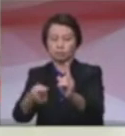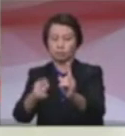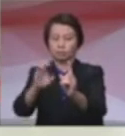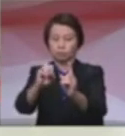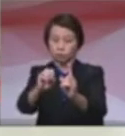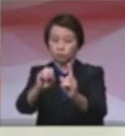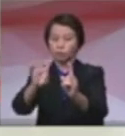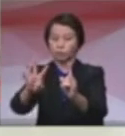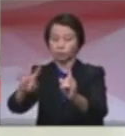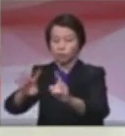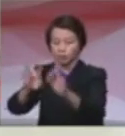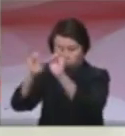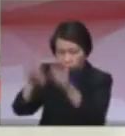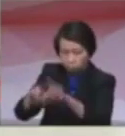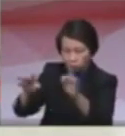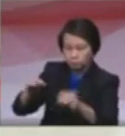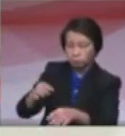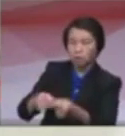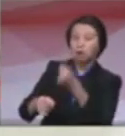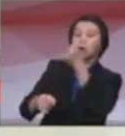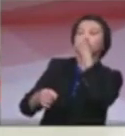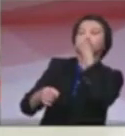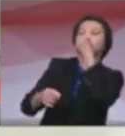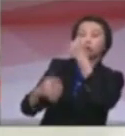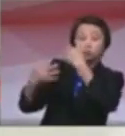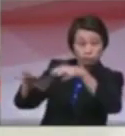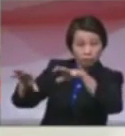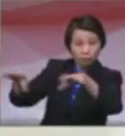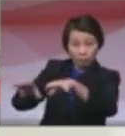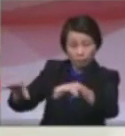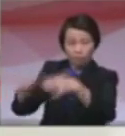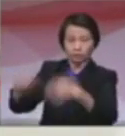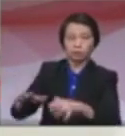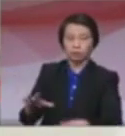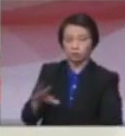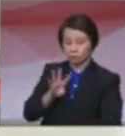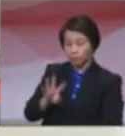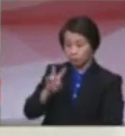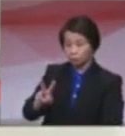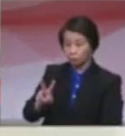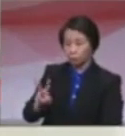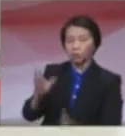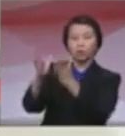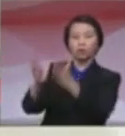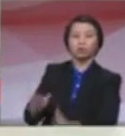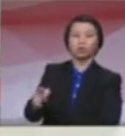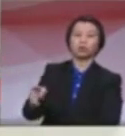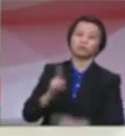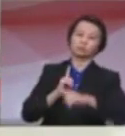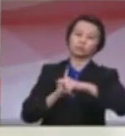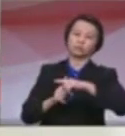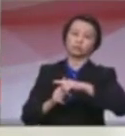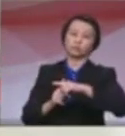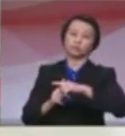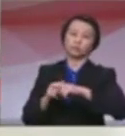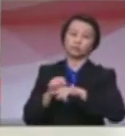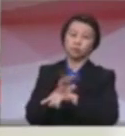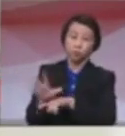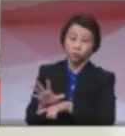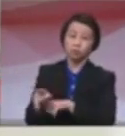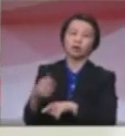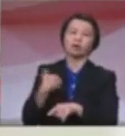4 saringan telah dilaksanakan dan 42 individu didapati positif